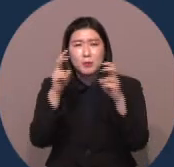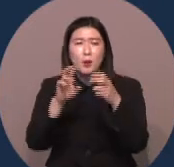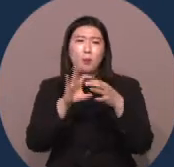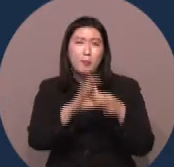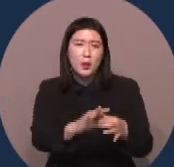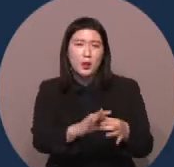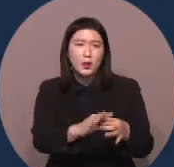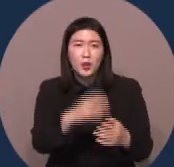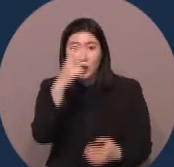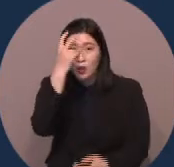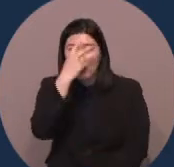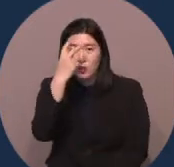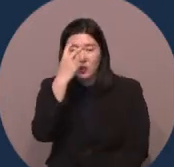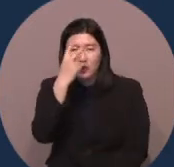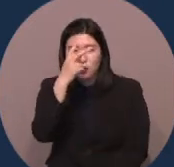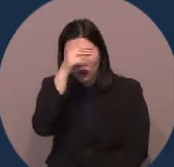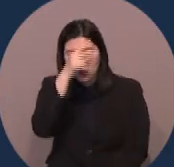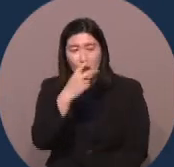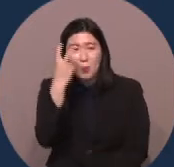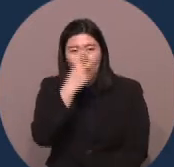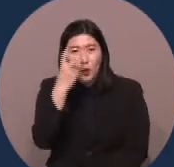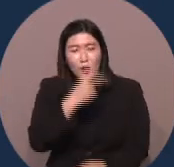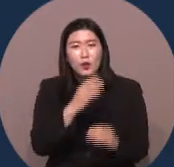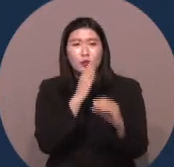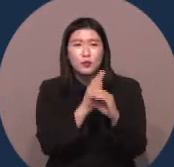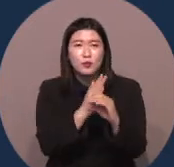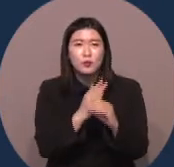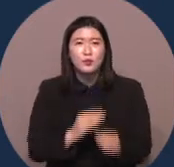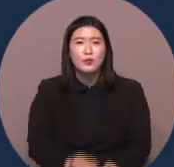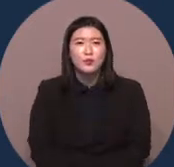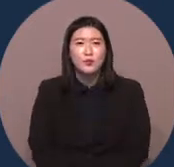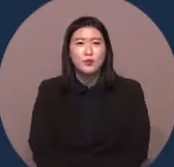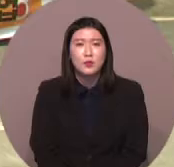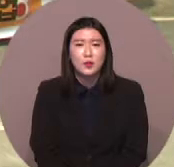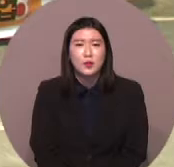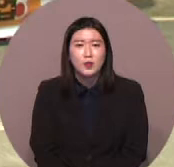사건으로 경찰과 노동부가 집중 수사를 벌이고 있습니다.